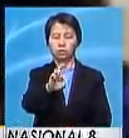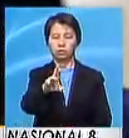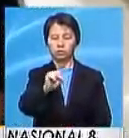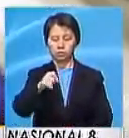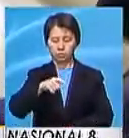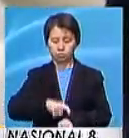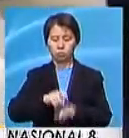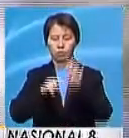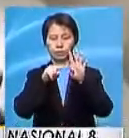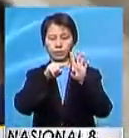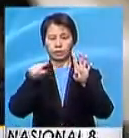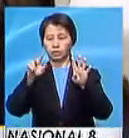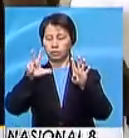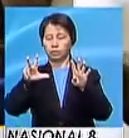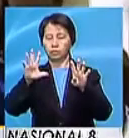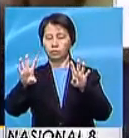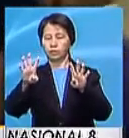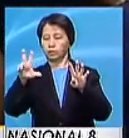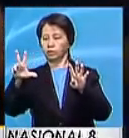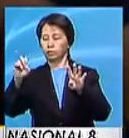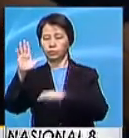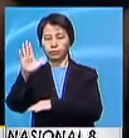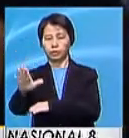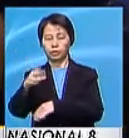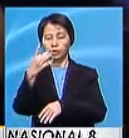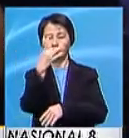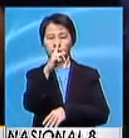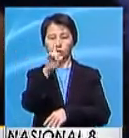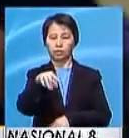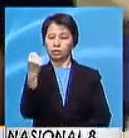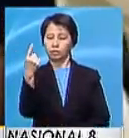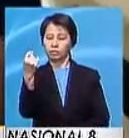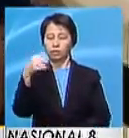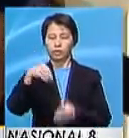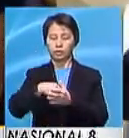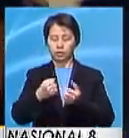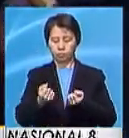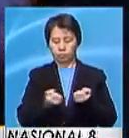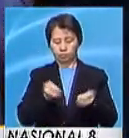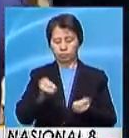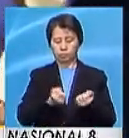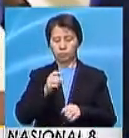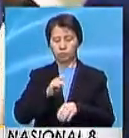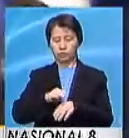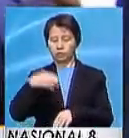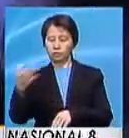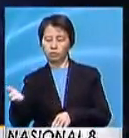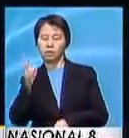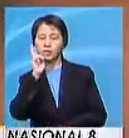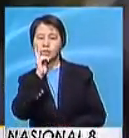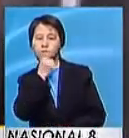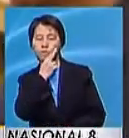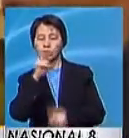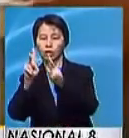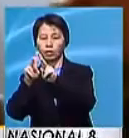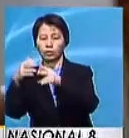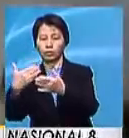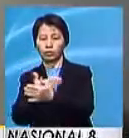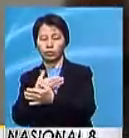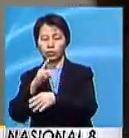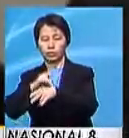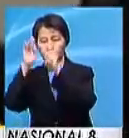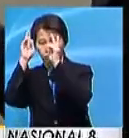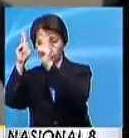pukul 4 hingga 4.30 petang 18 November lalu di dalam kereta di sebelah restoran di Kampung Baru, Peramu,